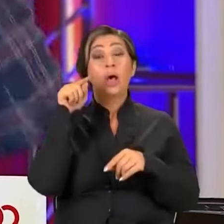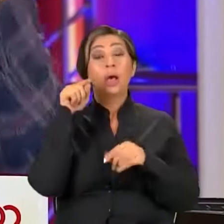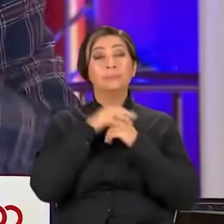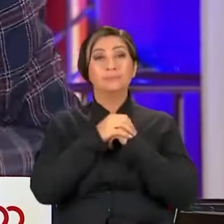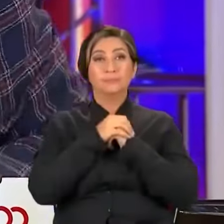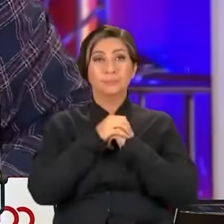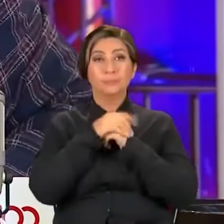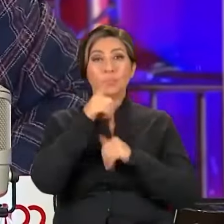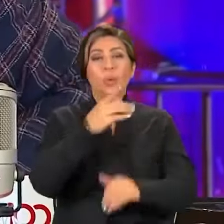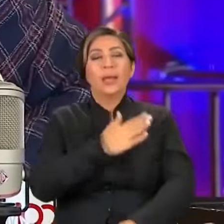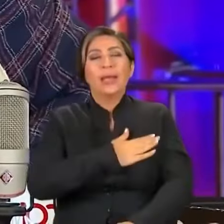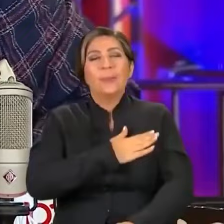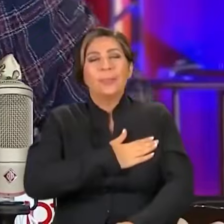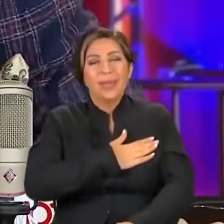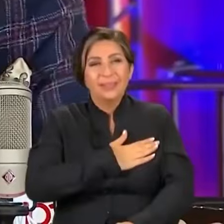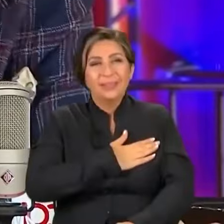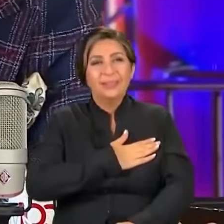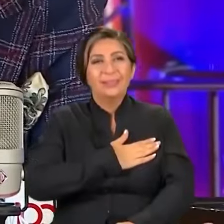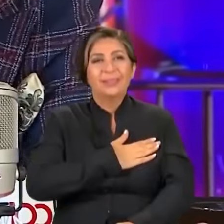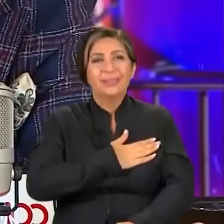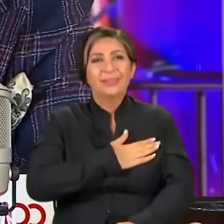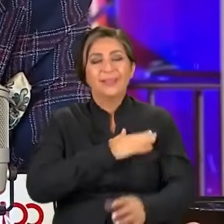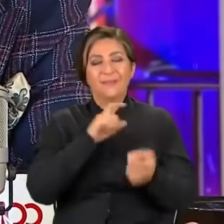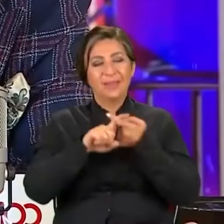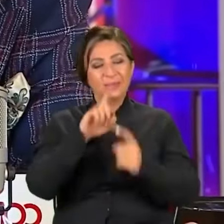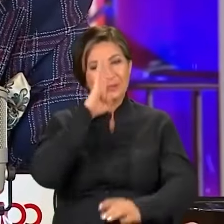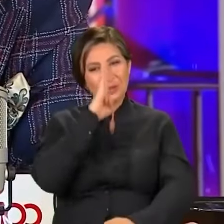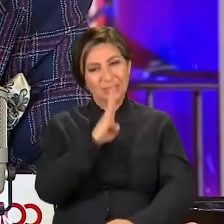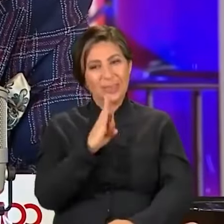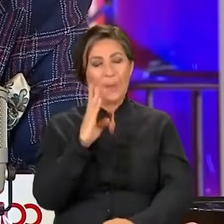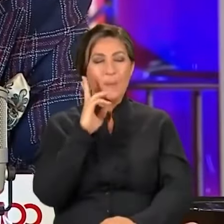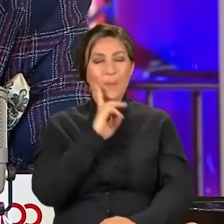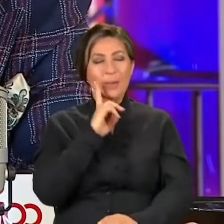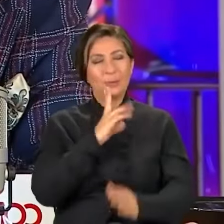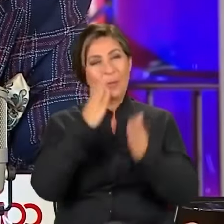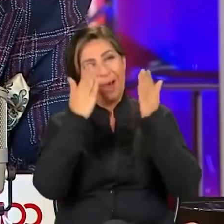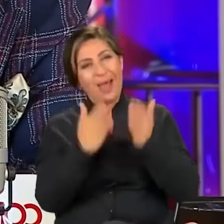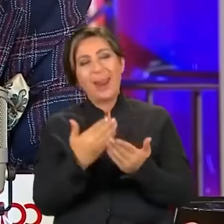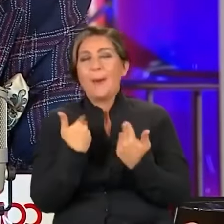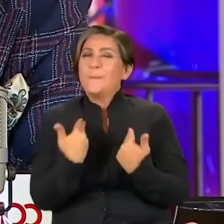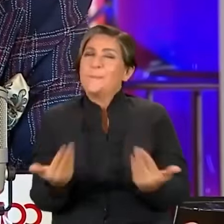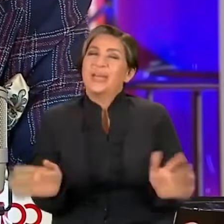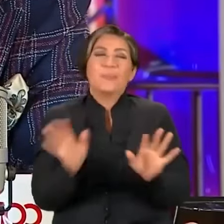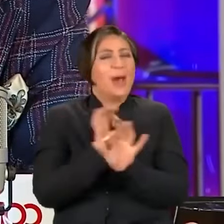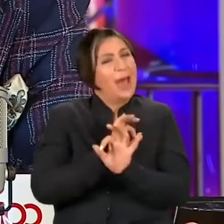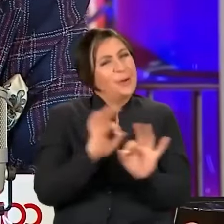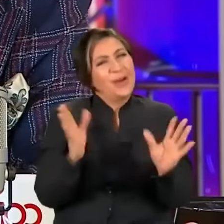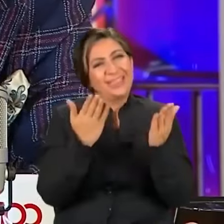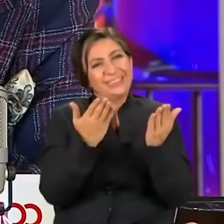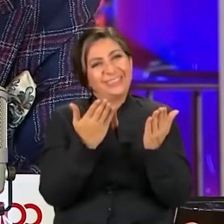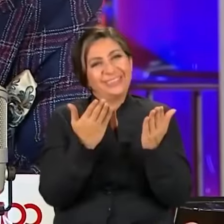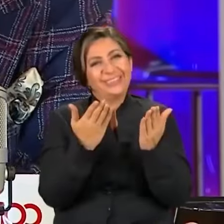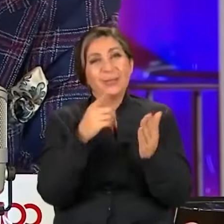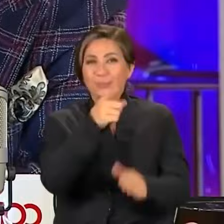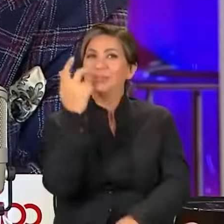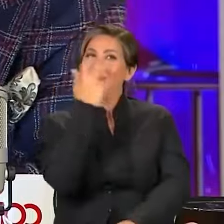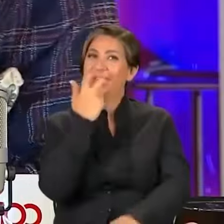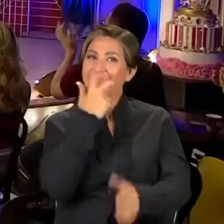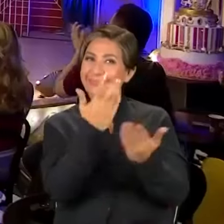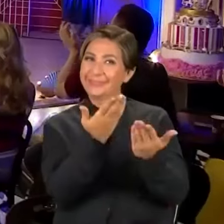bu kalpten ve ciddi ve masum haline bayıldım. Teşekkür ederim. Harikuladesin. Şimdi bize bir